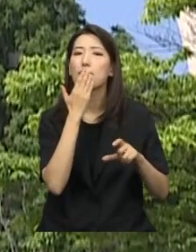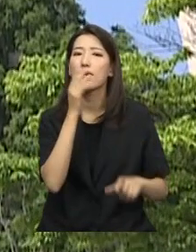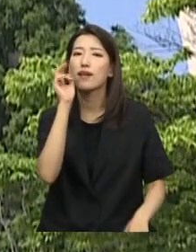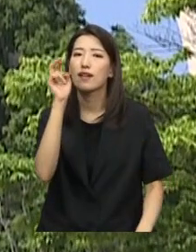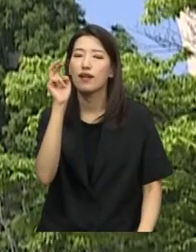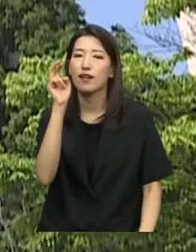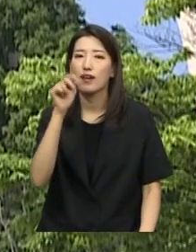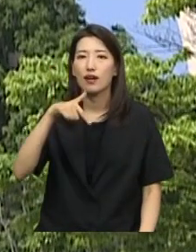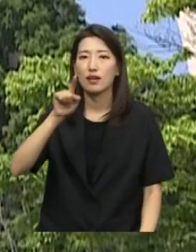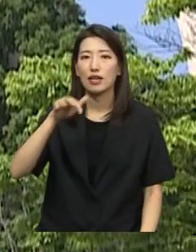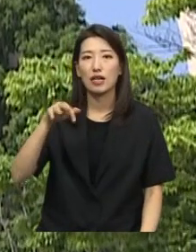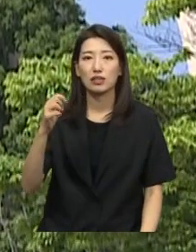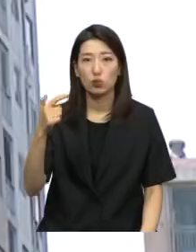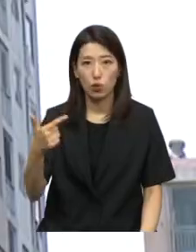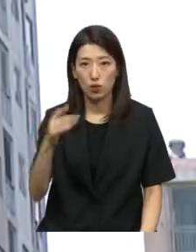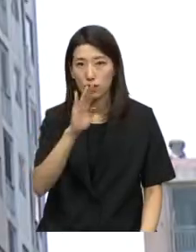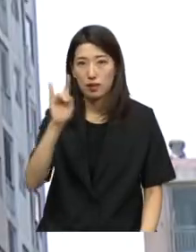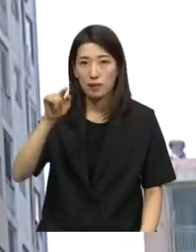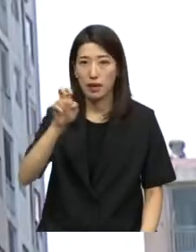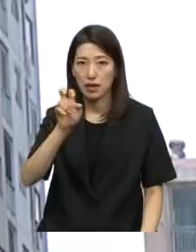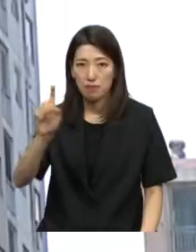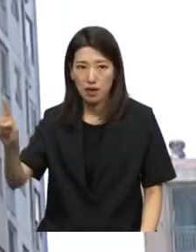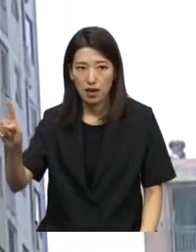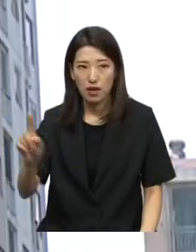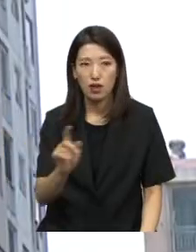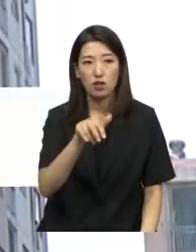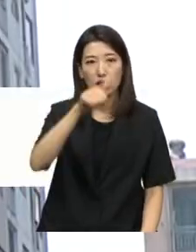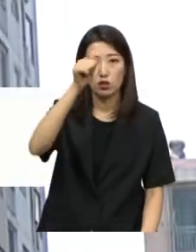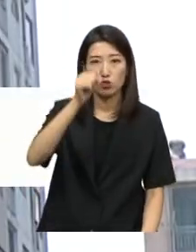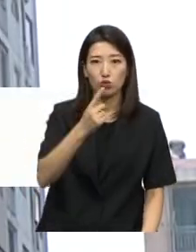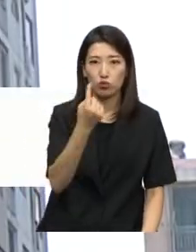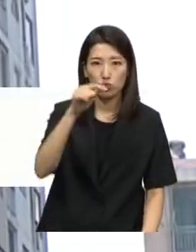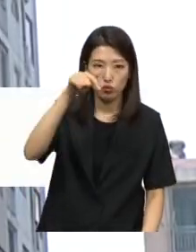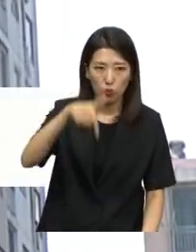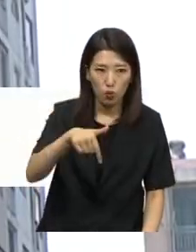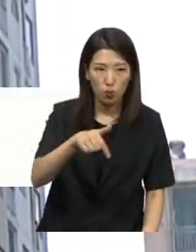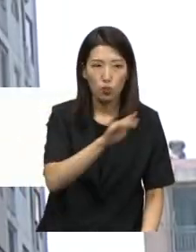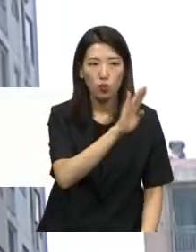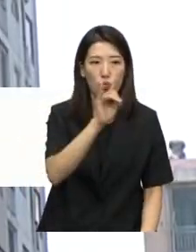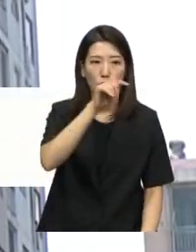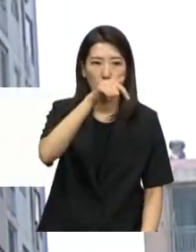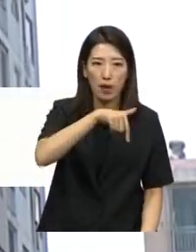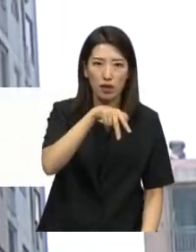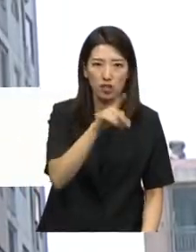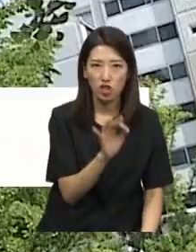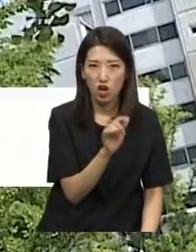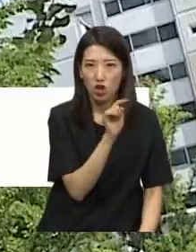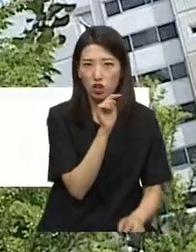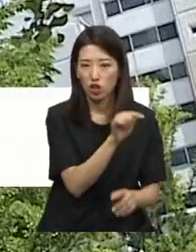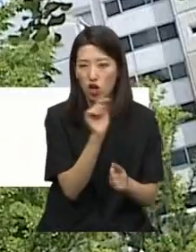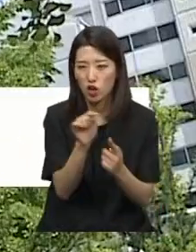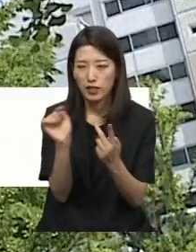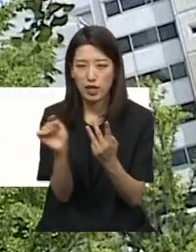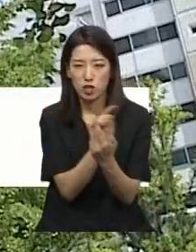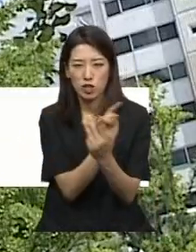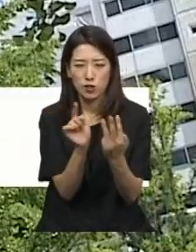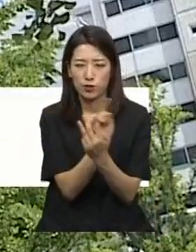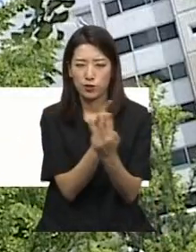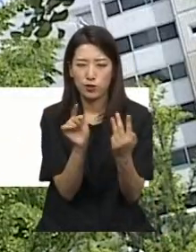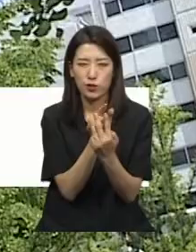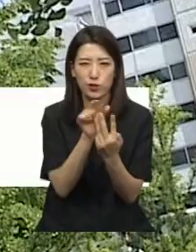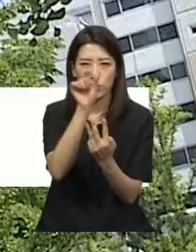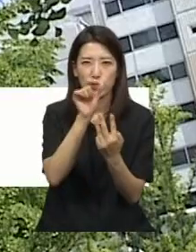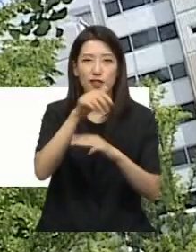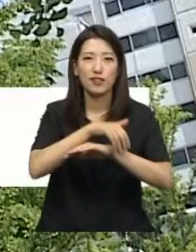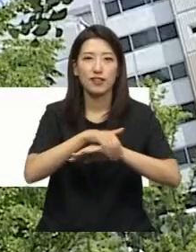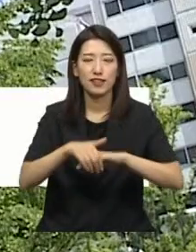강촌 백마 통합 단지와 후공 마을 백송마을 등이 경쟁 중인 것으로 알려졌습니다 오는 11월 발표될